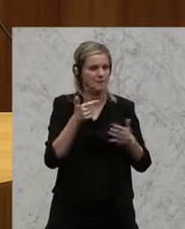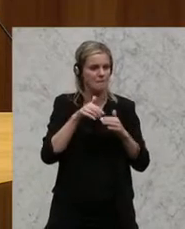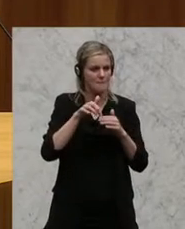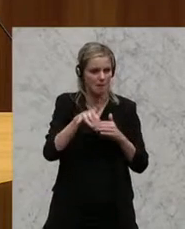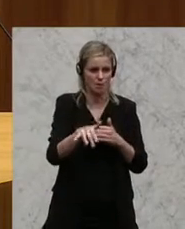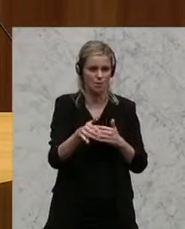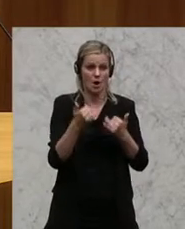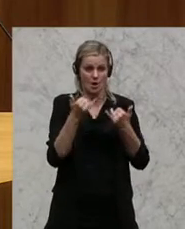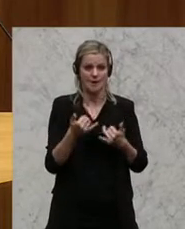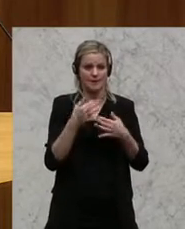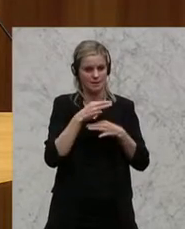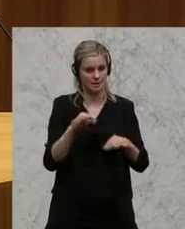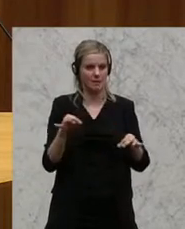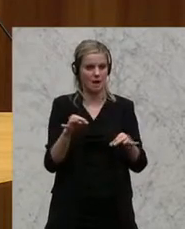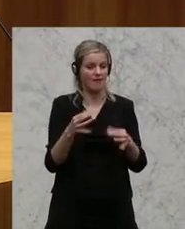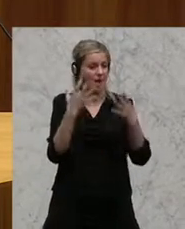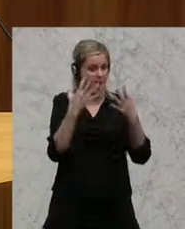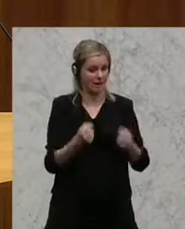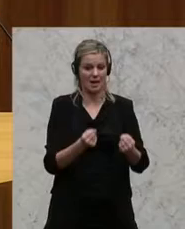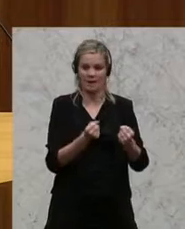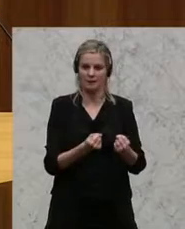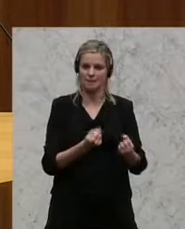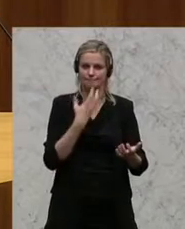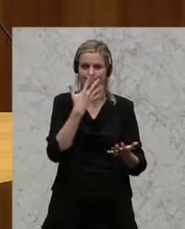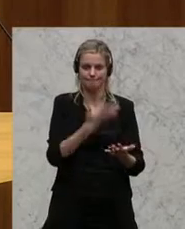und jetzt darf ich das erfolgreiche Ergebnis verkünden.